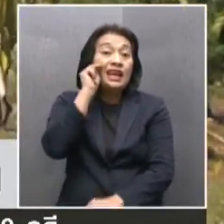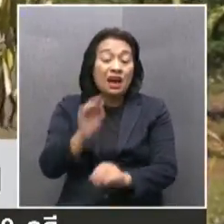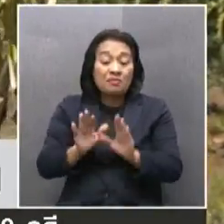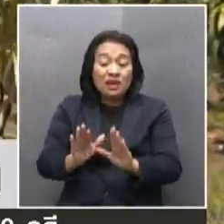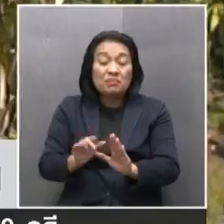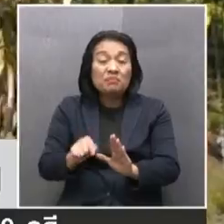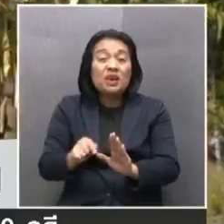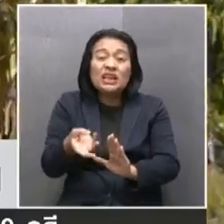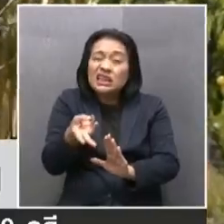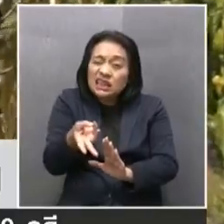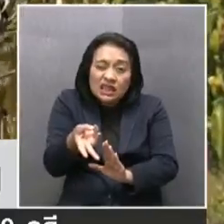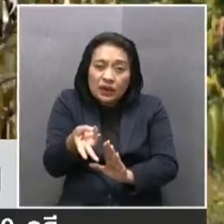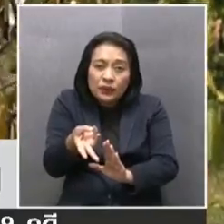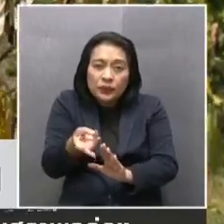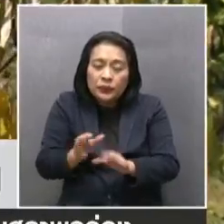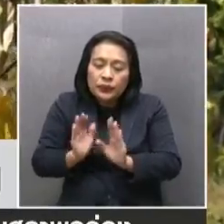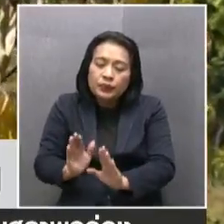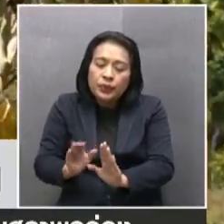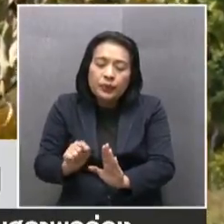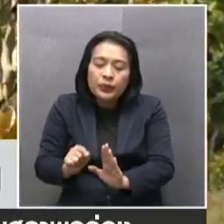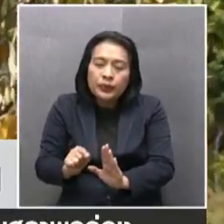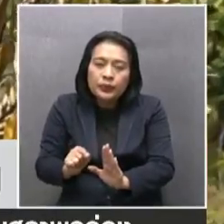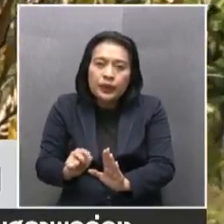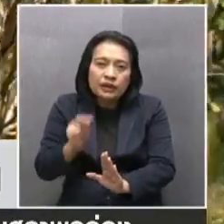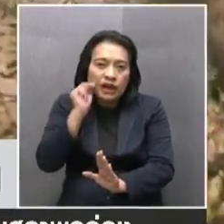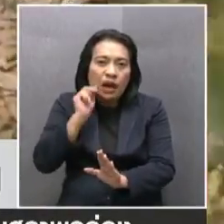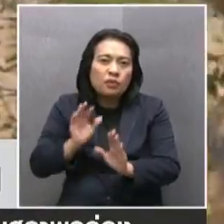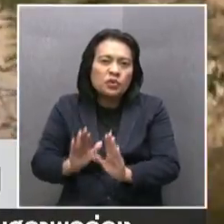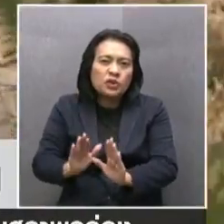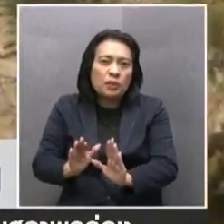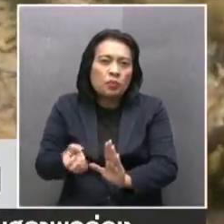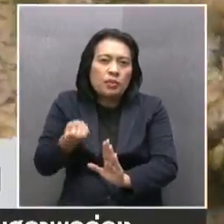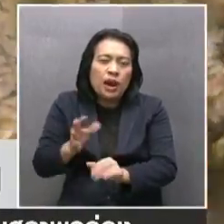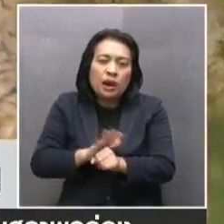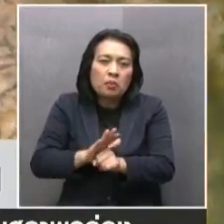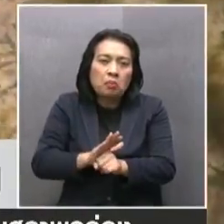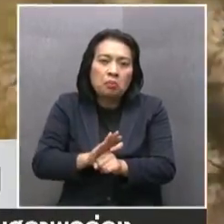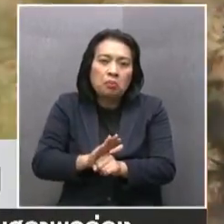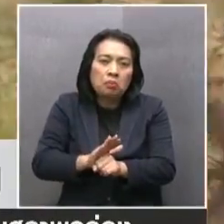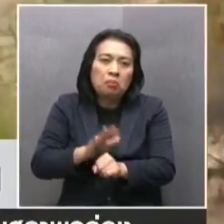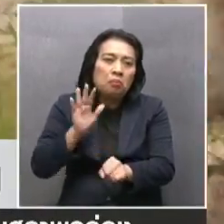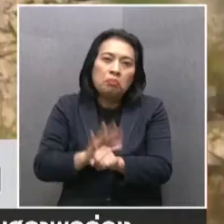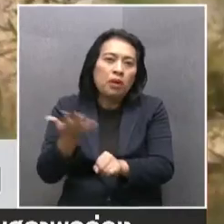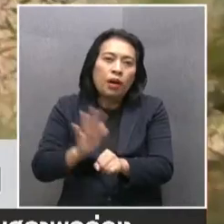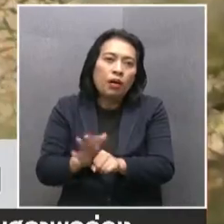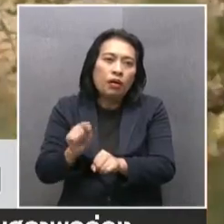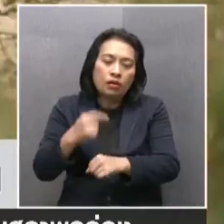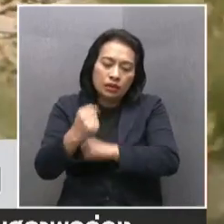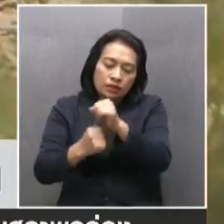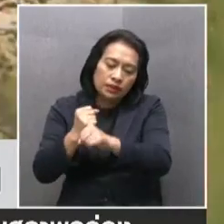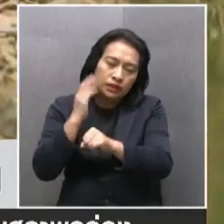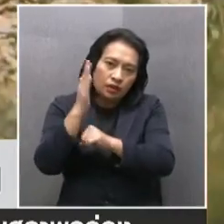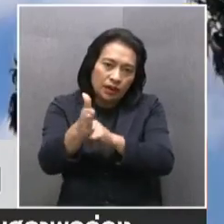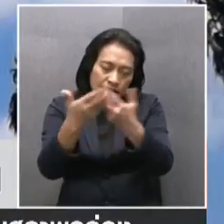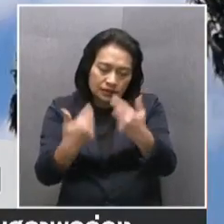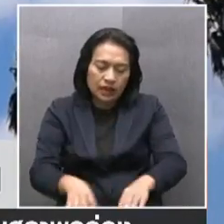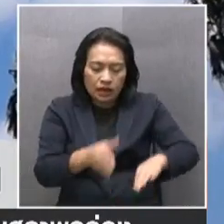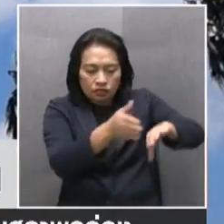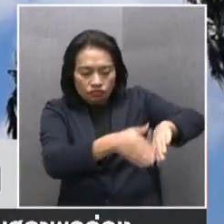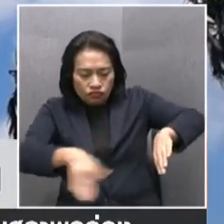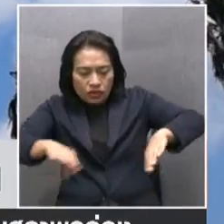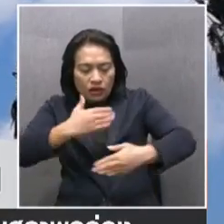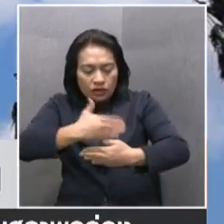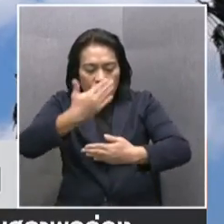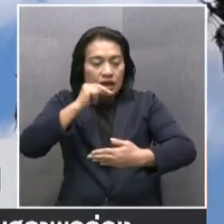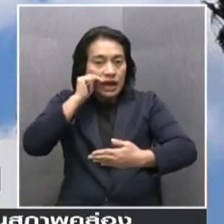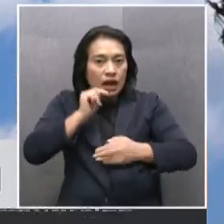เล็กก็จะไม่สามารถกักเก็บน้ำได้เพียงพอเพื่อใช้สำหรับฤดูแล้งถัดไปโดยเฉพาะอ่างเก็บน้ำขนาดเล็ก